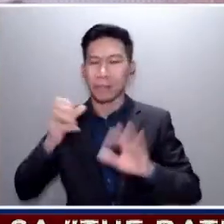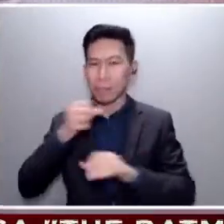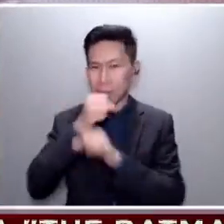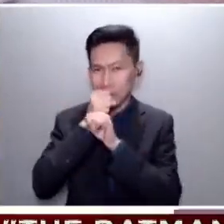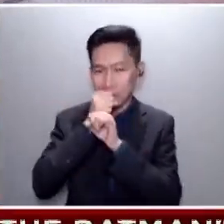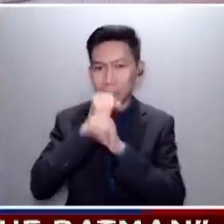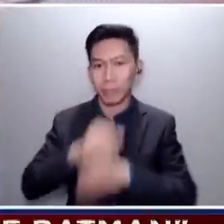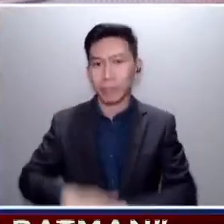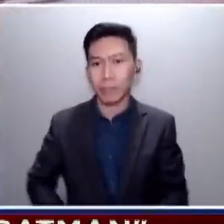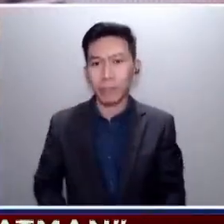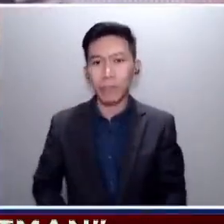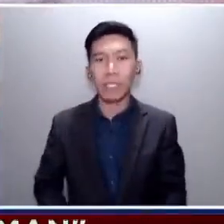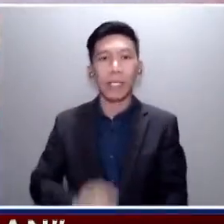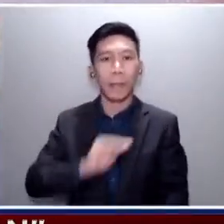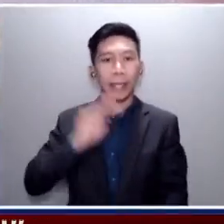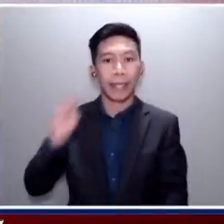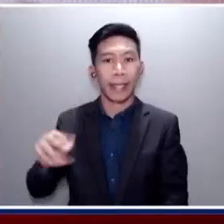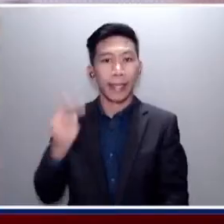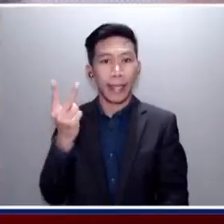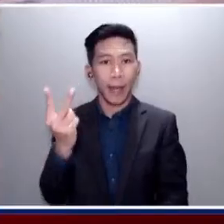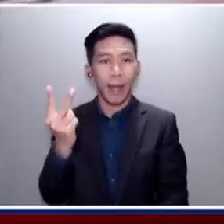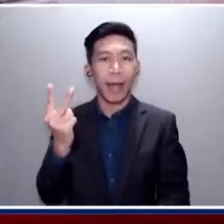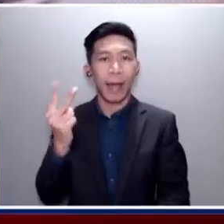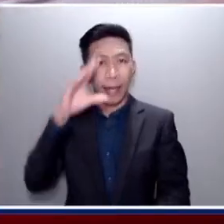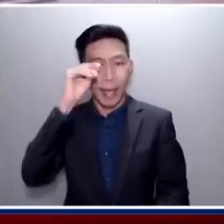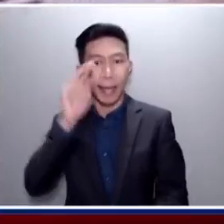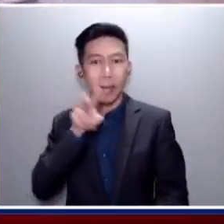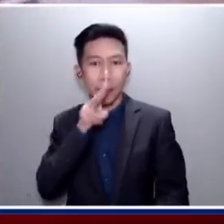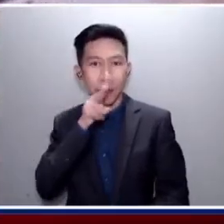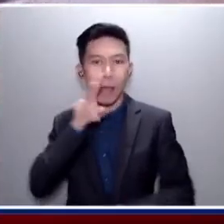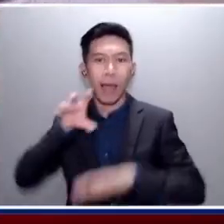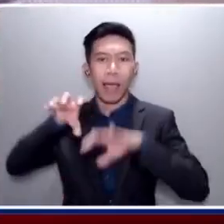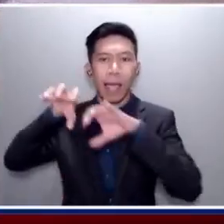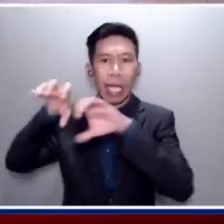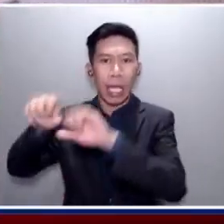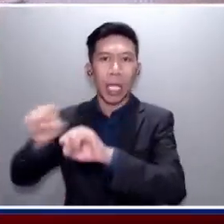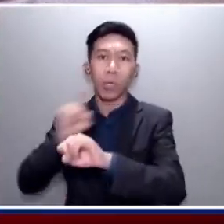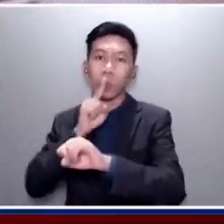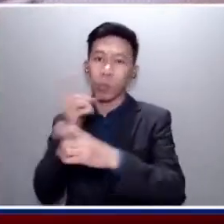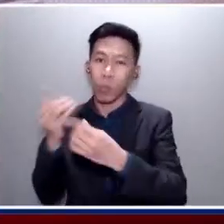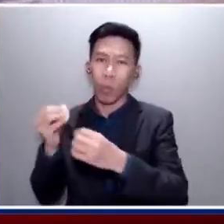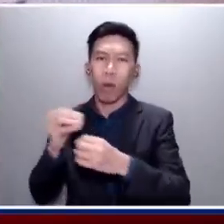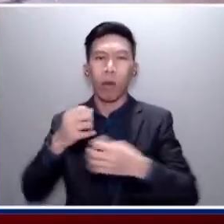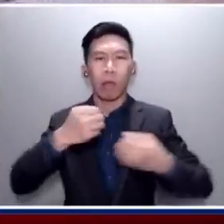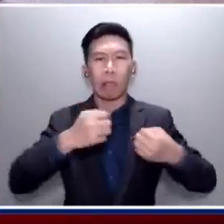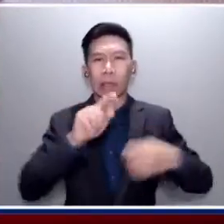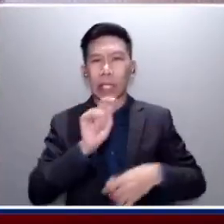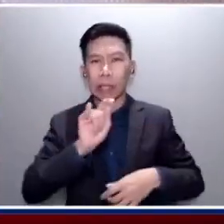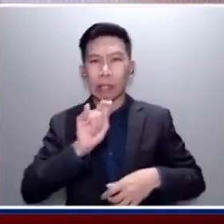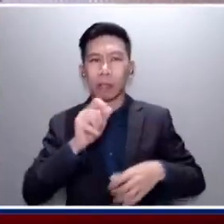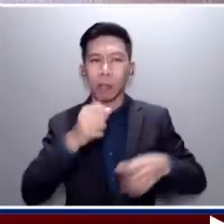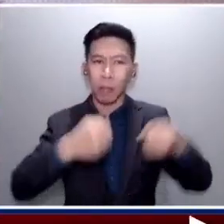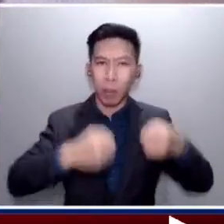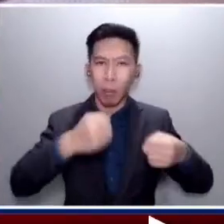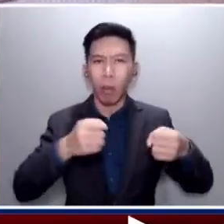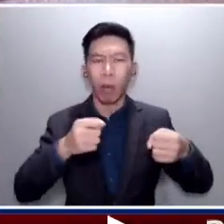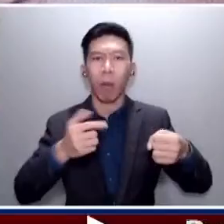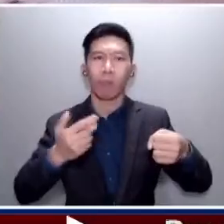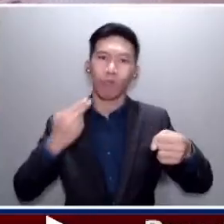dalawang lalaki matapos hold-upin ang isang taxi driver kaninang madaling araw sa Tondo. Ayon sa biktimang si Jesse